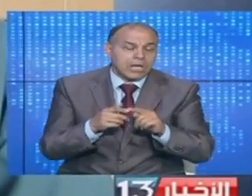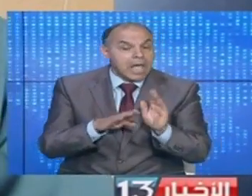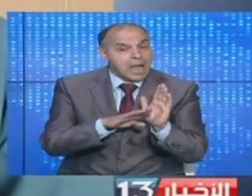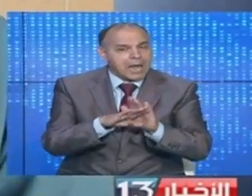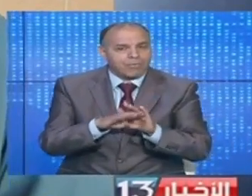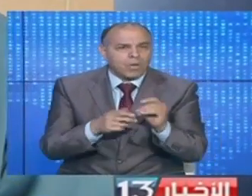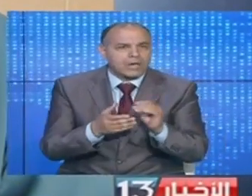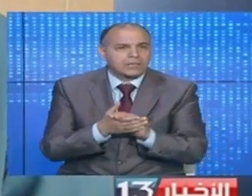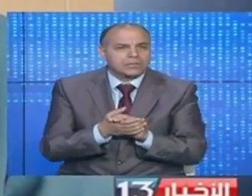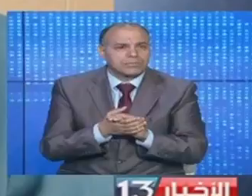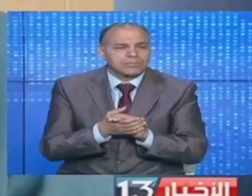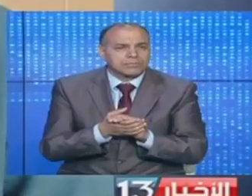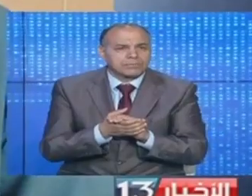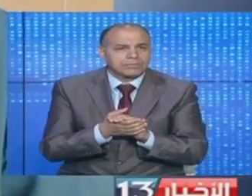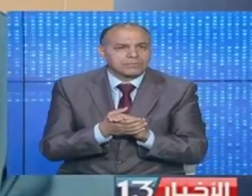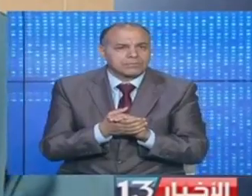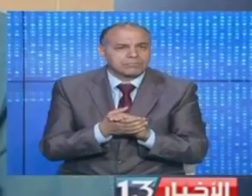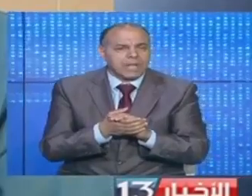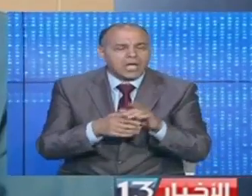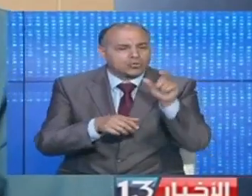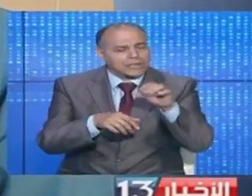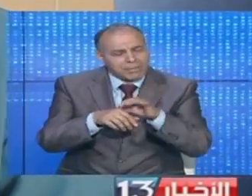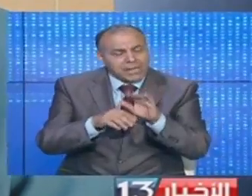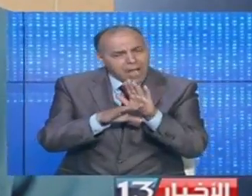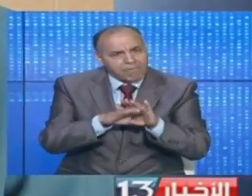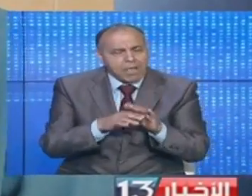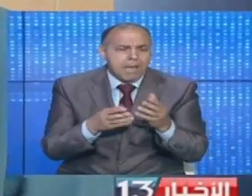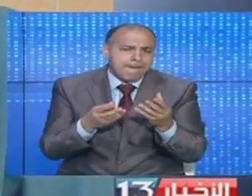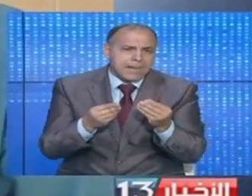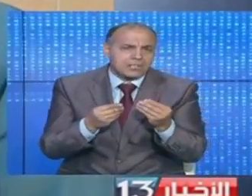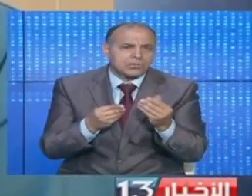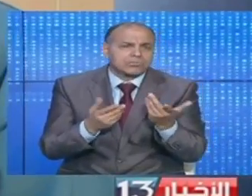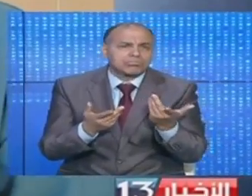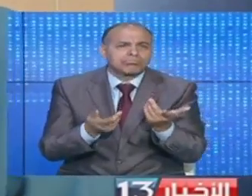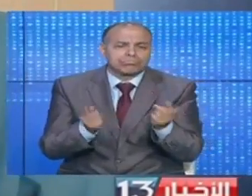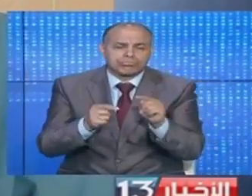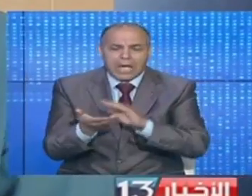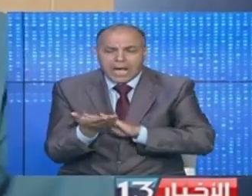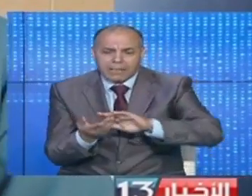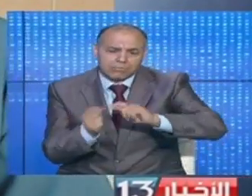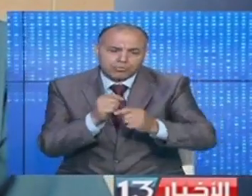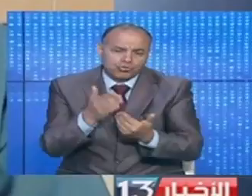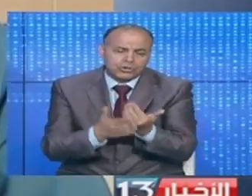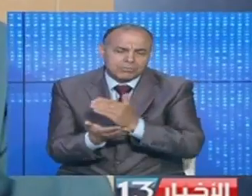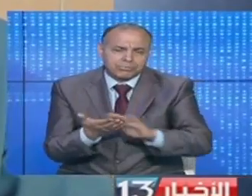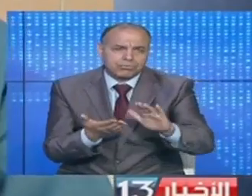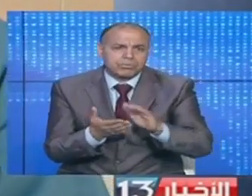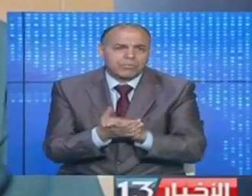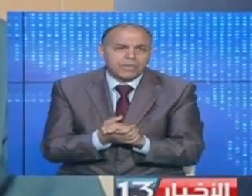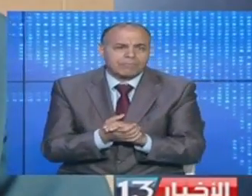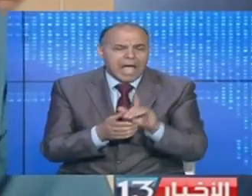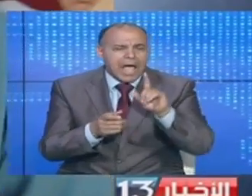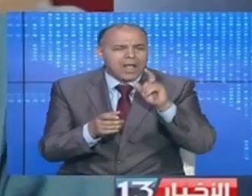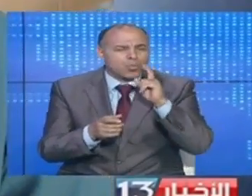على دونك الهيجين تاع المريض. كيف زاد عملنا ريفيتمون للقاعة برودوي أنتي